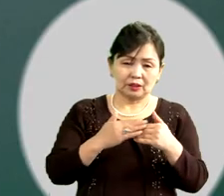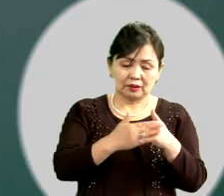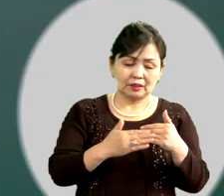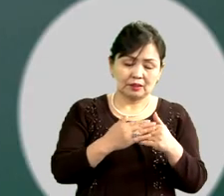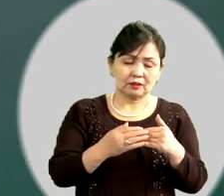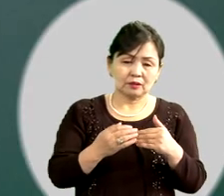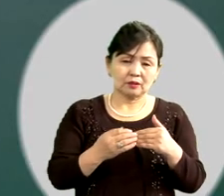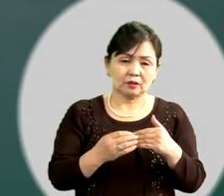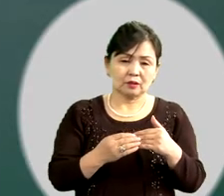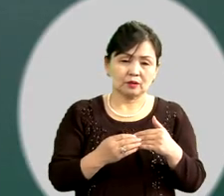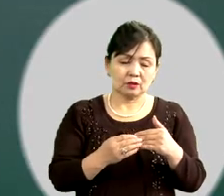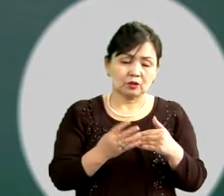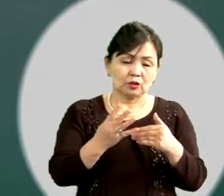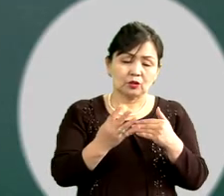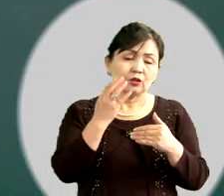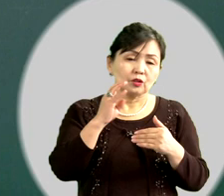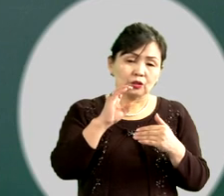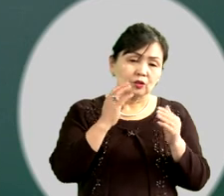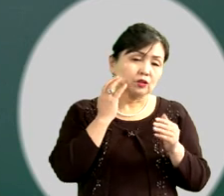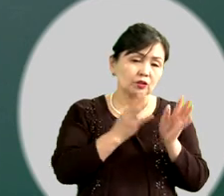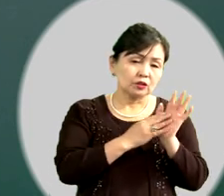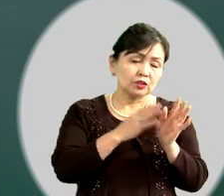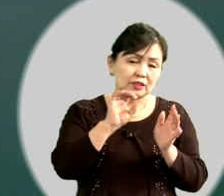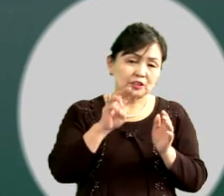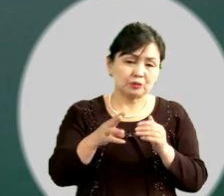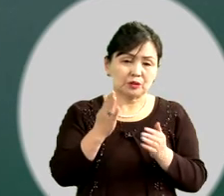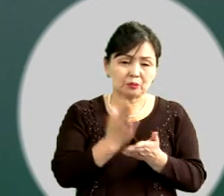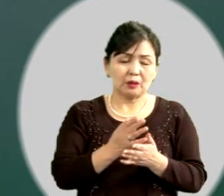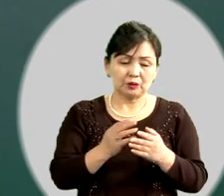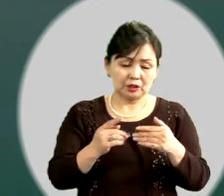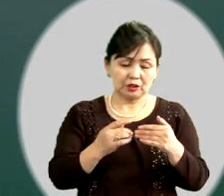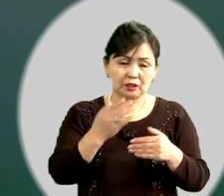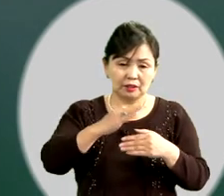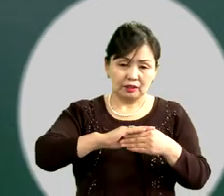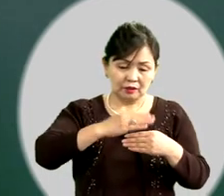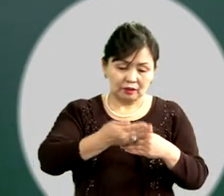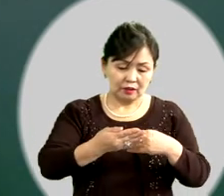хэсгээд олж болох нэ. 6-9-ийн 54